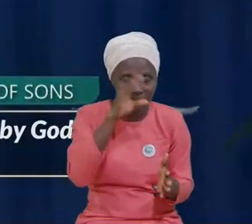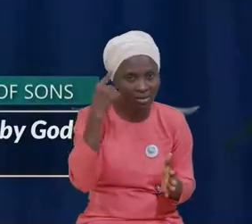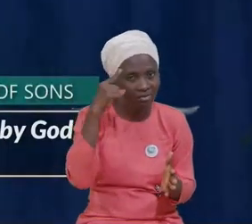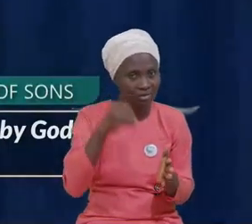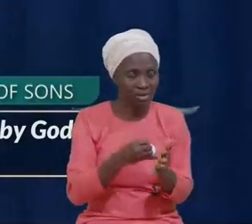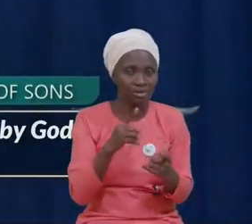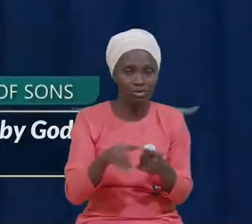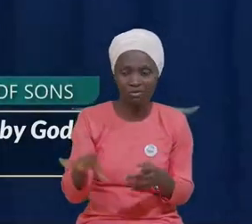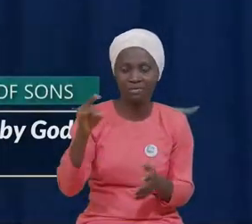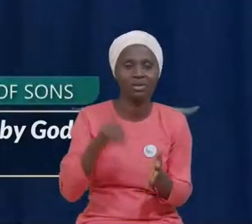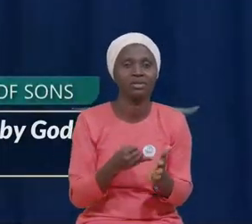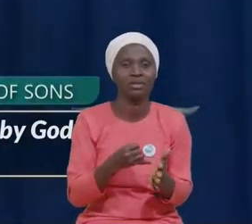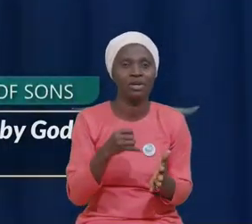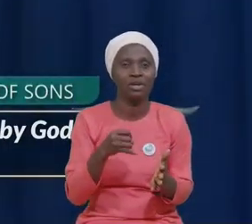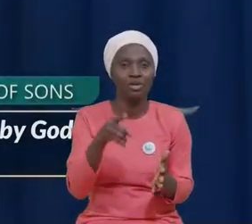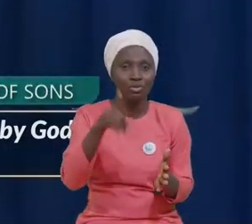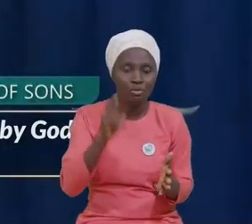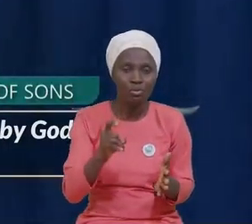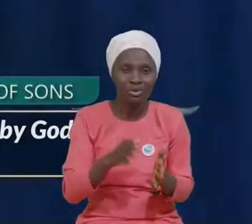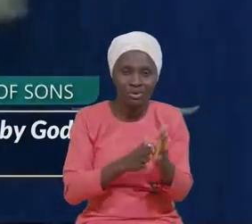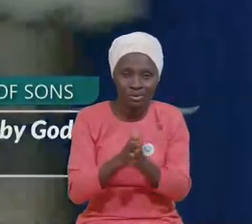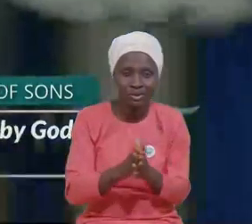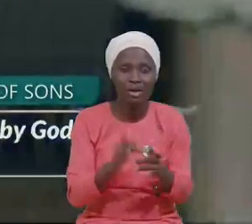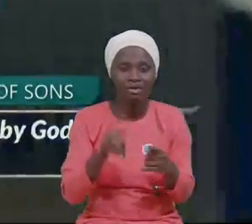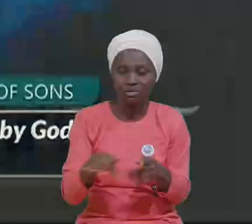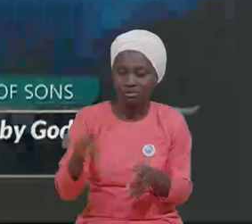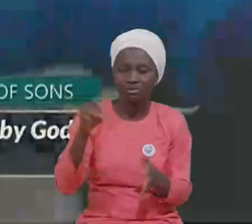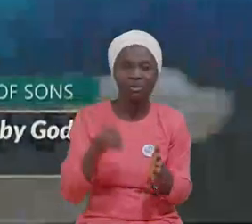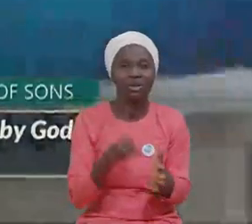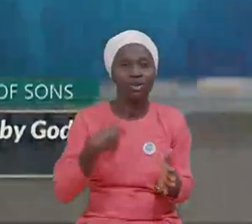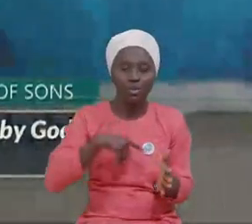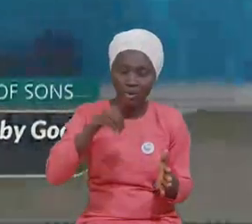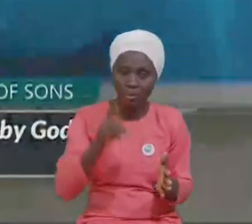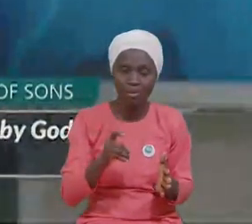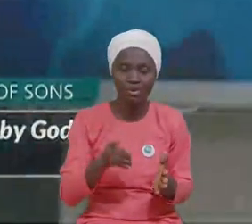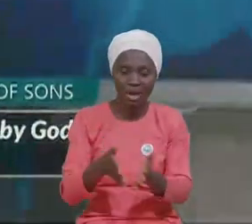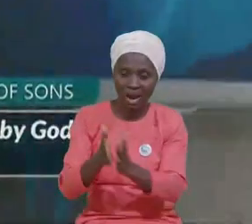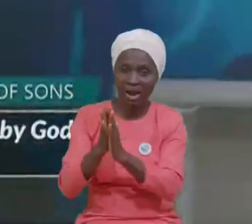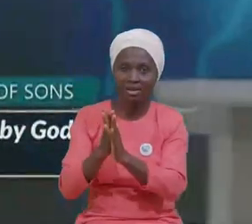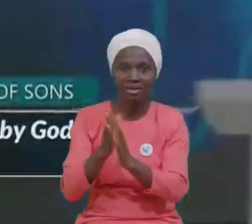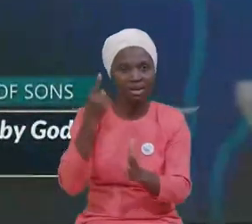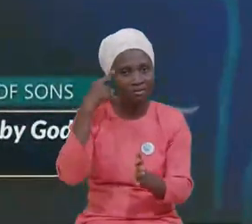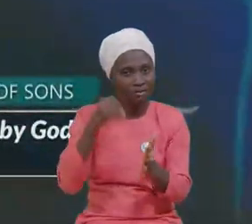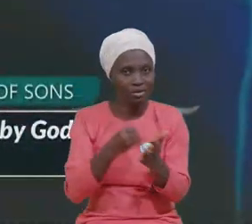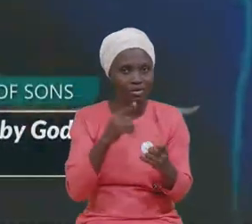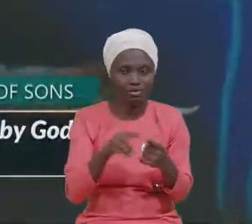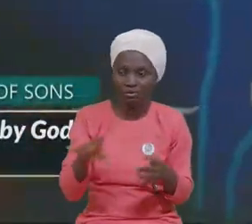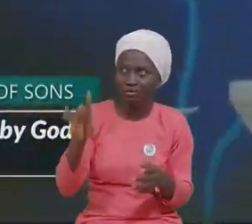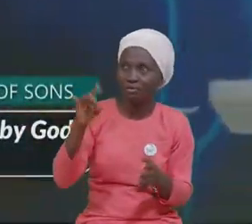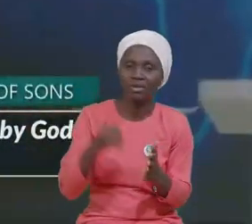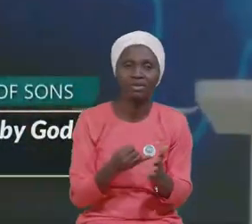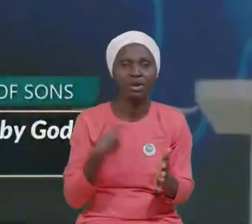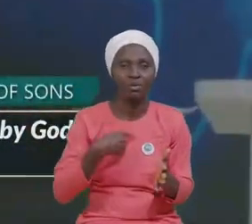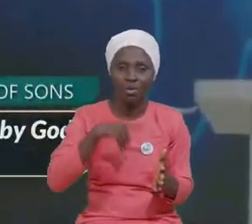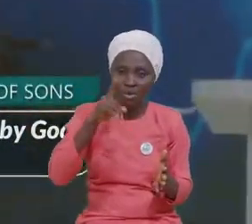de le trouver. Tu dois désirer la chose afin de la voir. Nous devons demander cela pour la trouver.